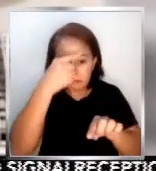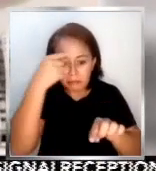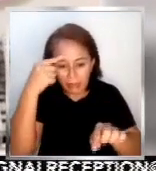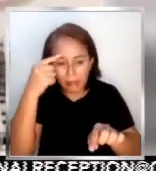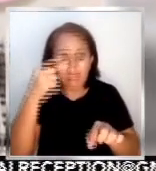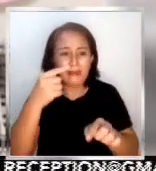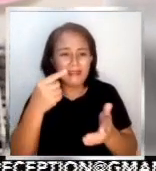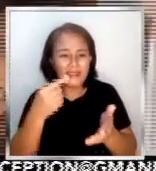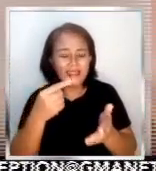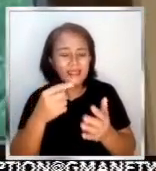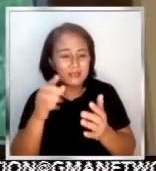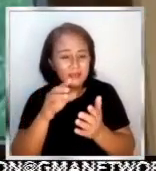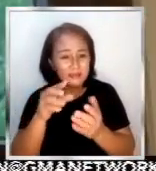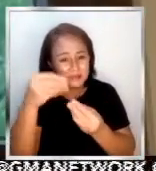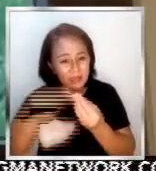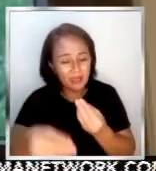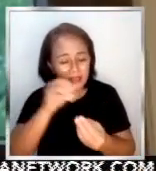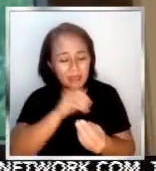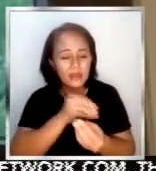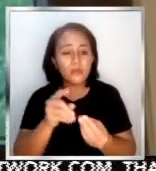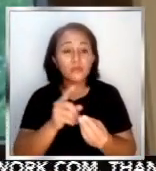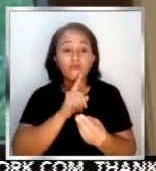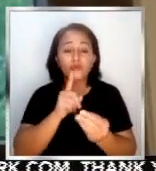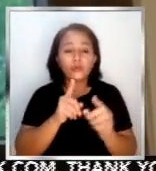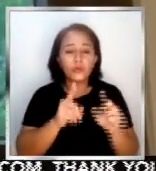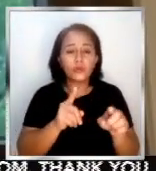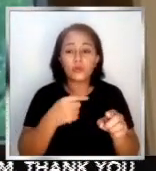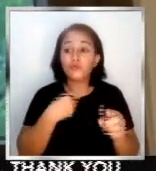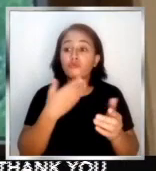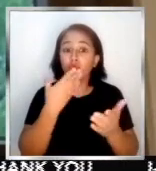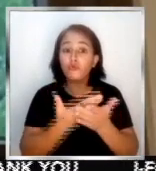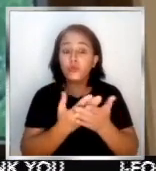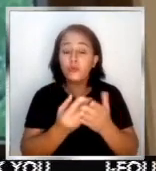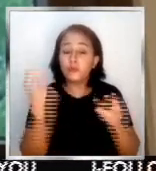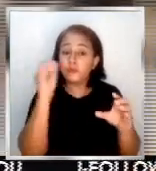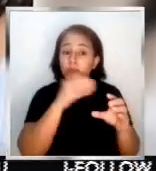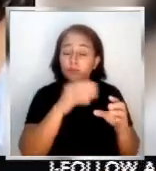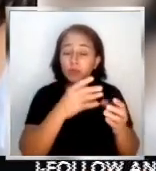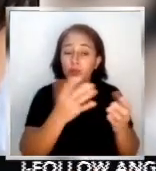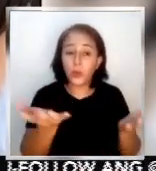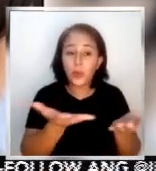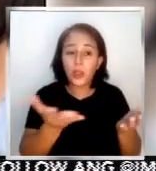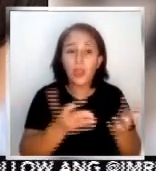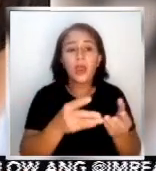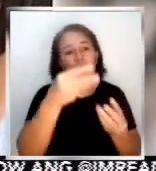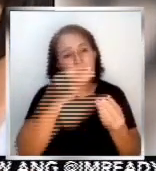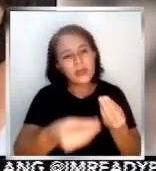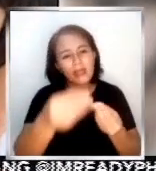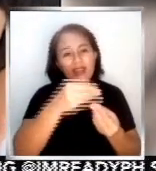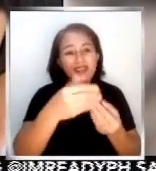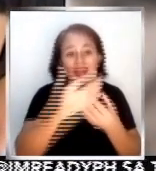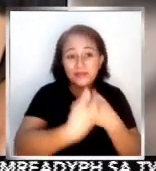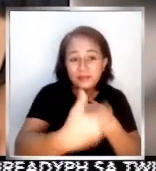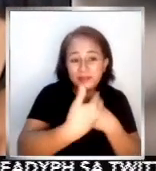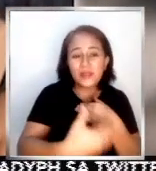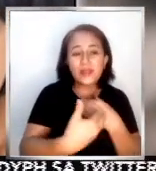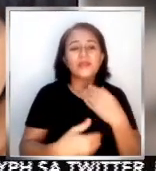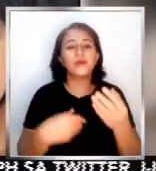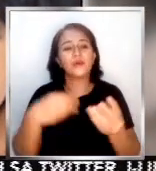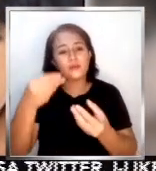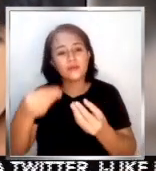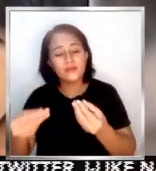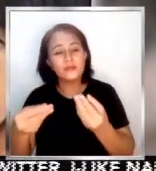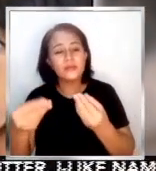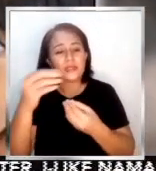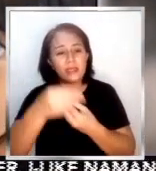it's actually very good ingredient for banana muffins or banana loaves. You don't need to throw those